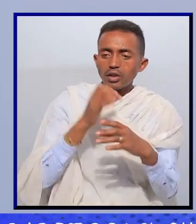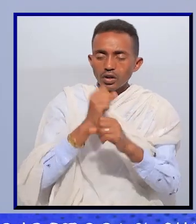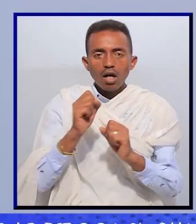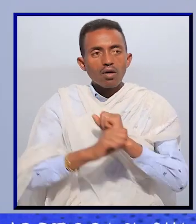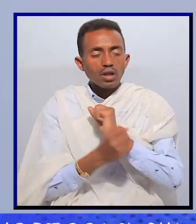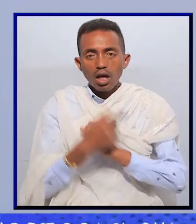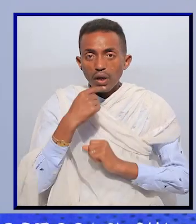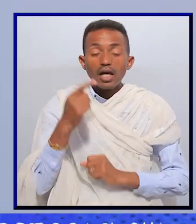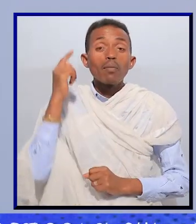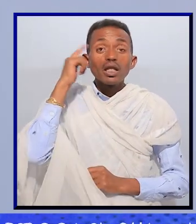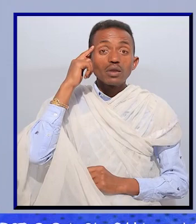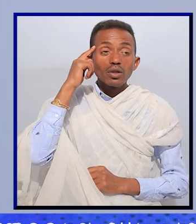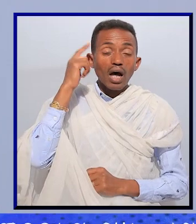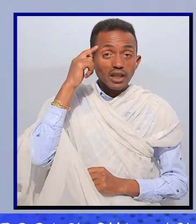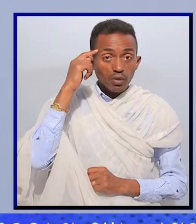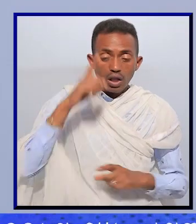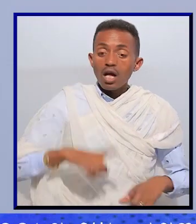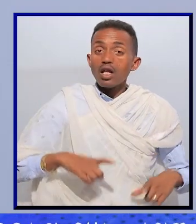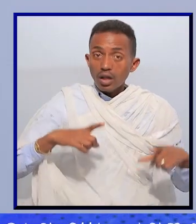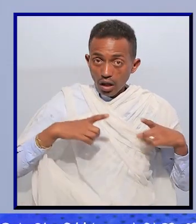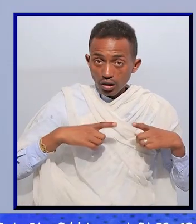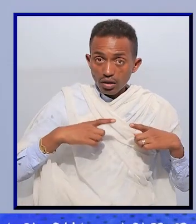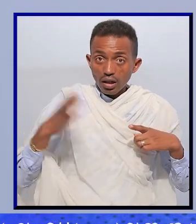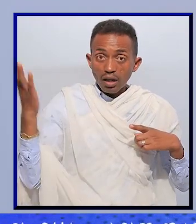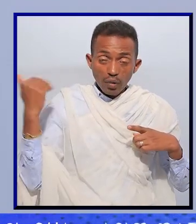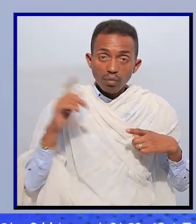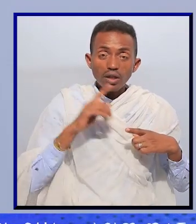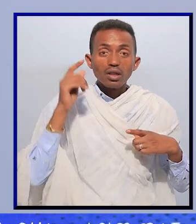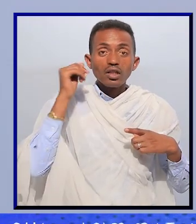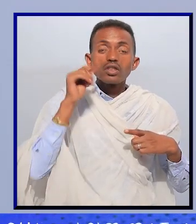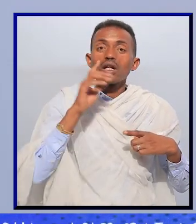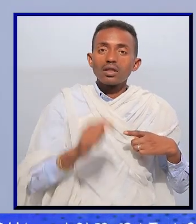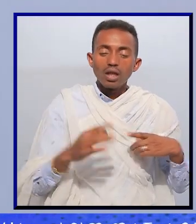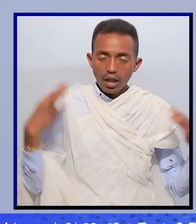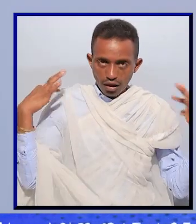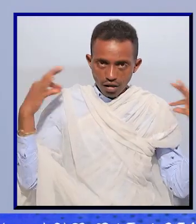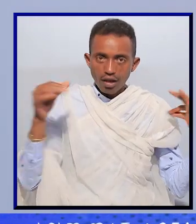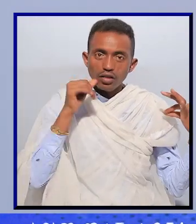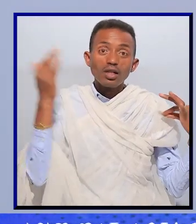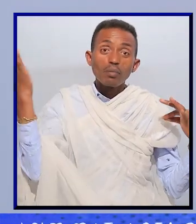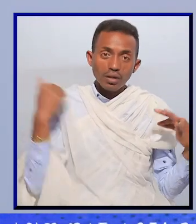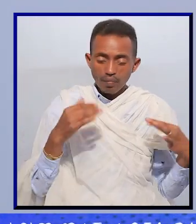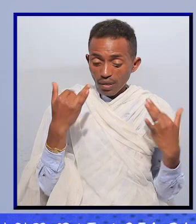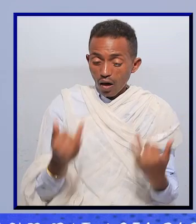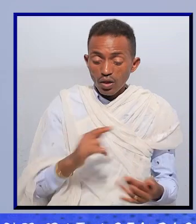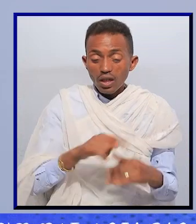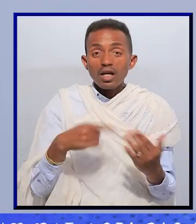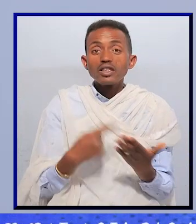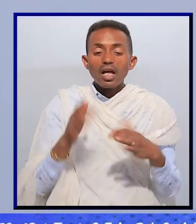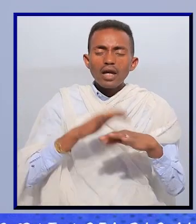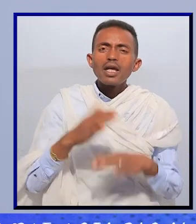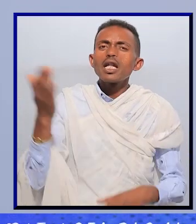ትዳር መመስረት አለብኝ ብላ የምታስበው አይነት አስተሳሰብ የነበራት ሴት ነች። ይቺ ሴት ጤነኛ የሆነች ሴት ማለት ነው።